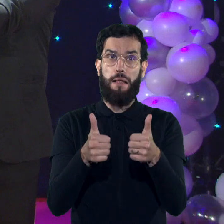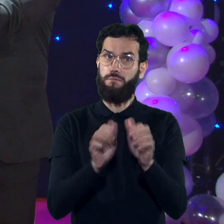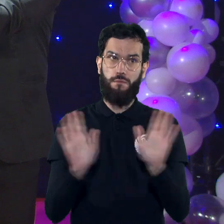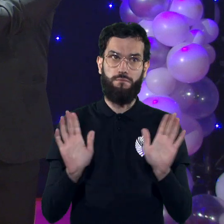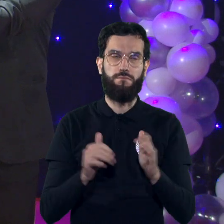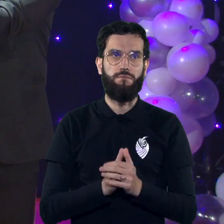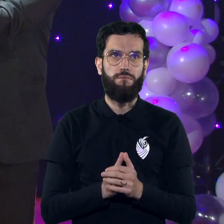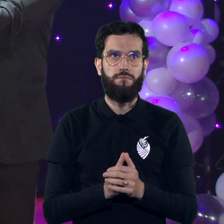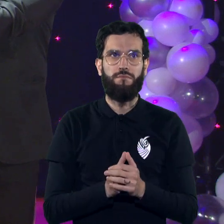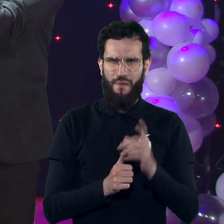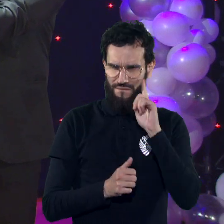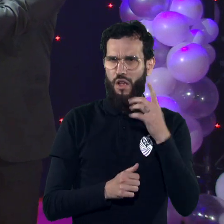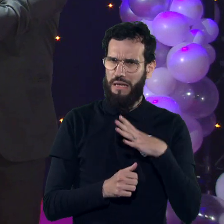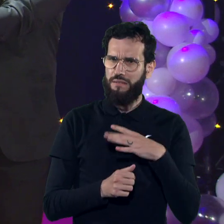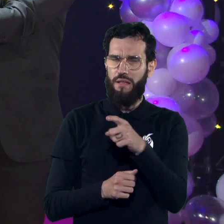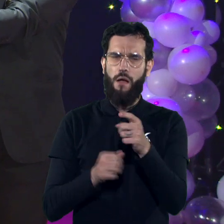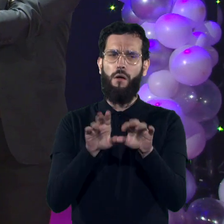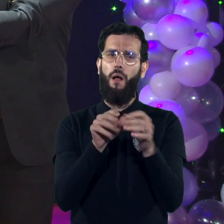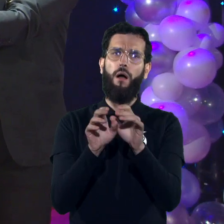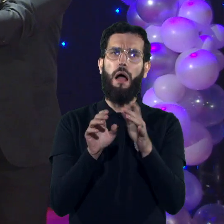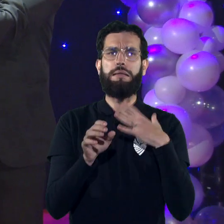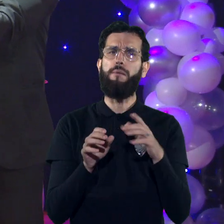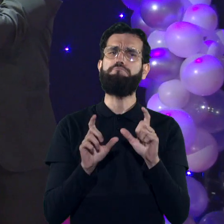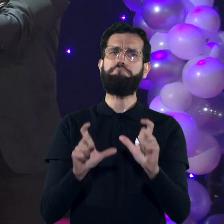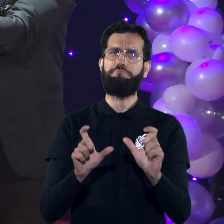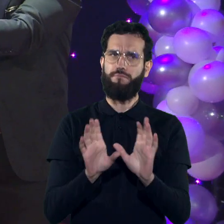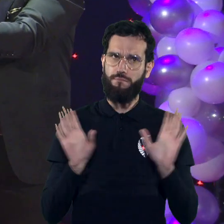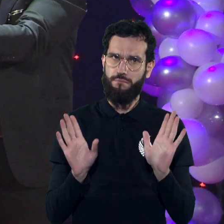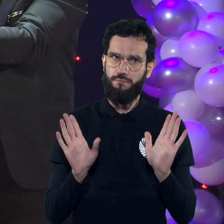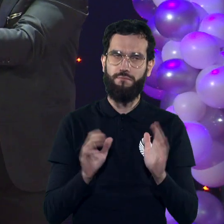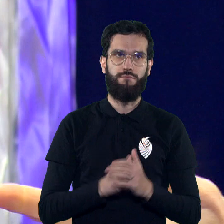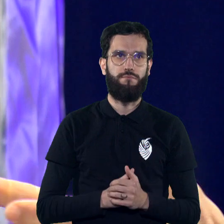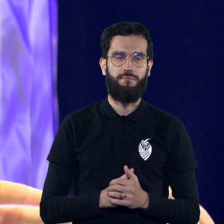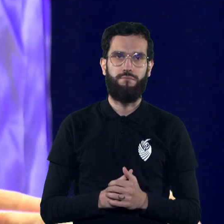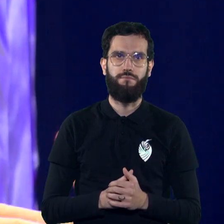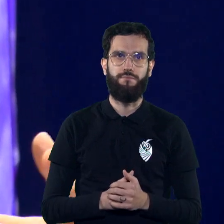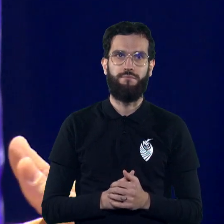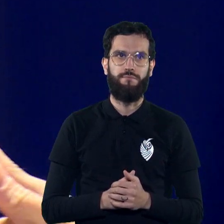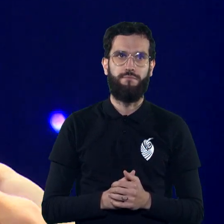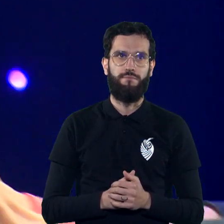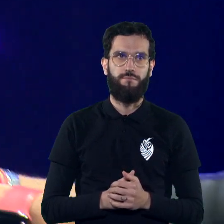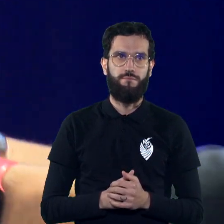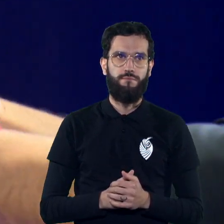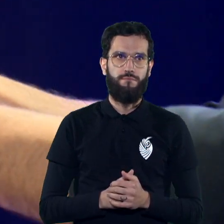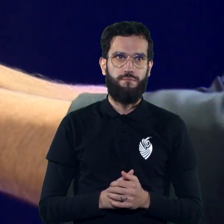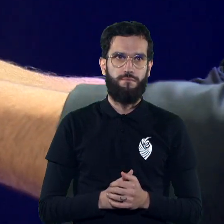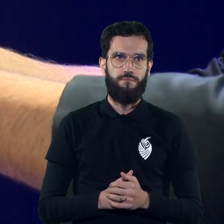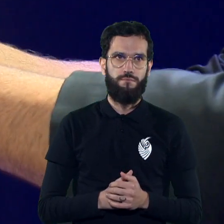palce. Vieš, trošku máš moc šikovné ruky, takže trošku ťa zapútam. Tak poďme na to, daj palce.